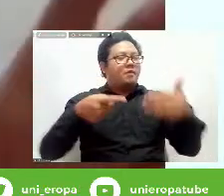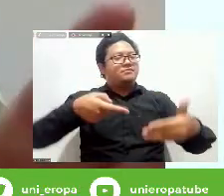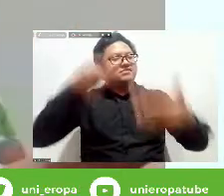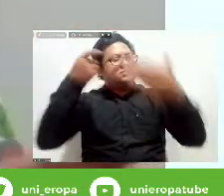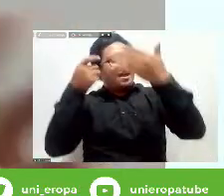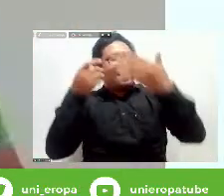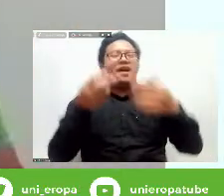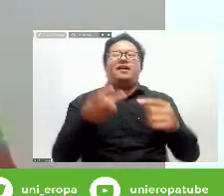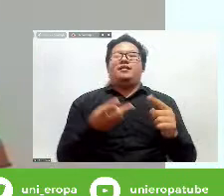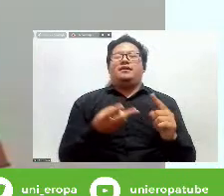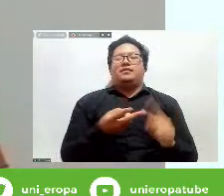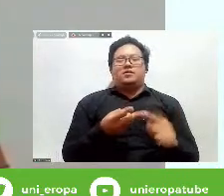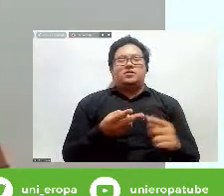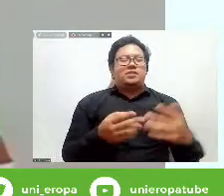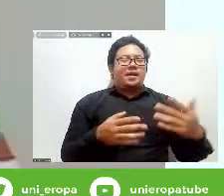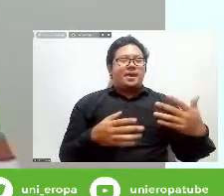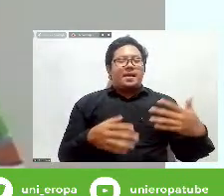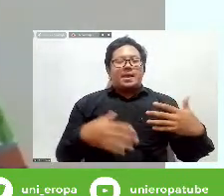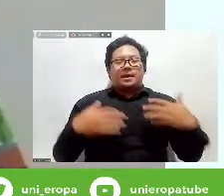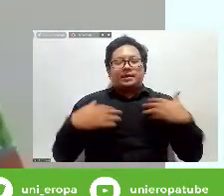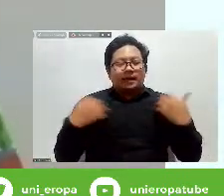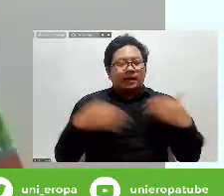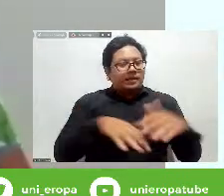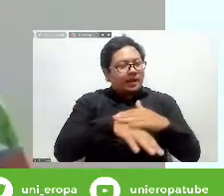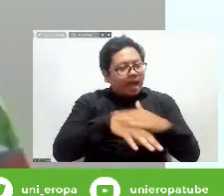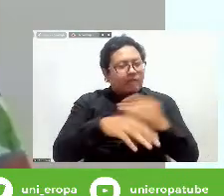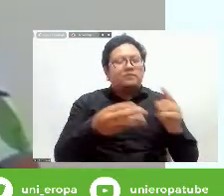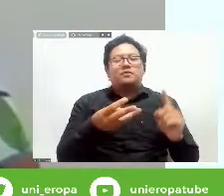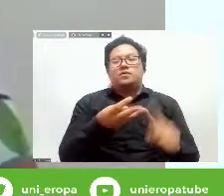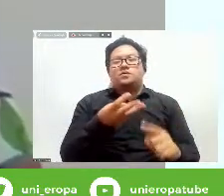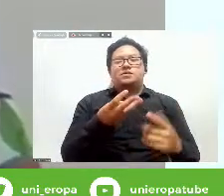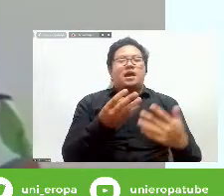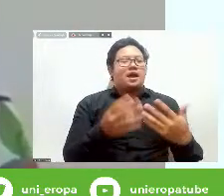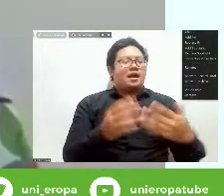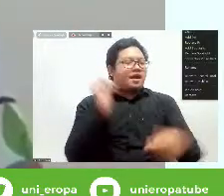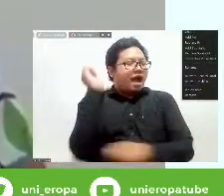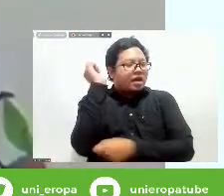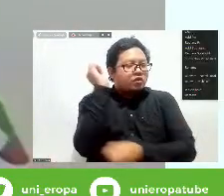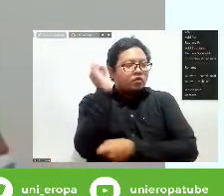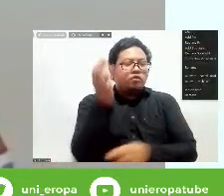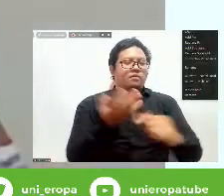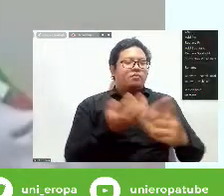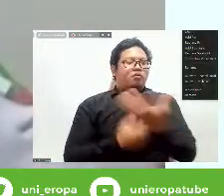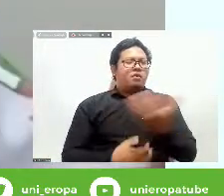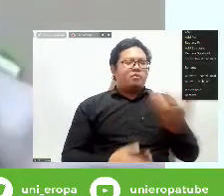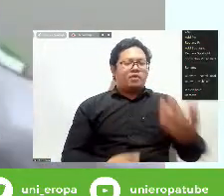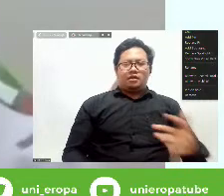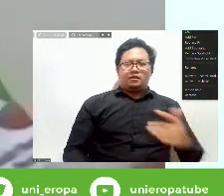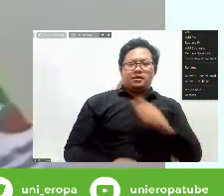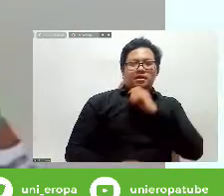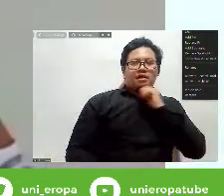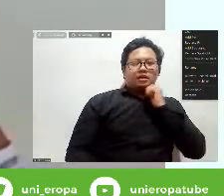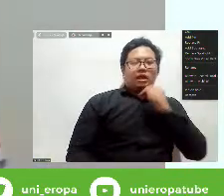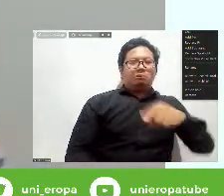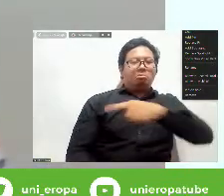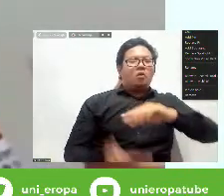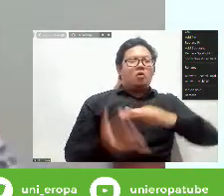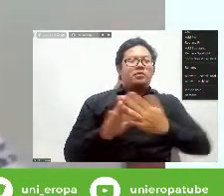sayur maupun buah buahan yang ternyata rasanya lebih enak sebanding dengan